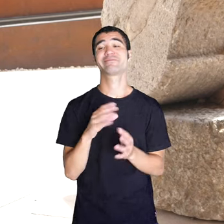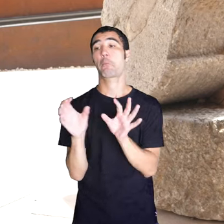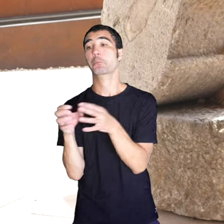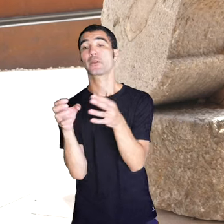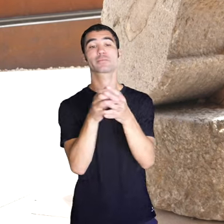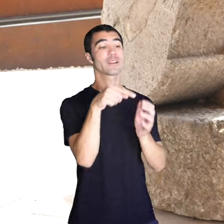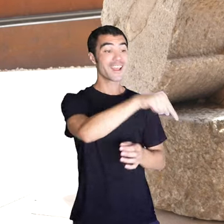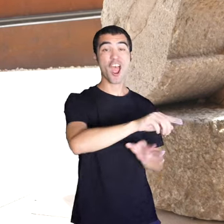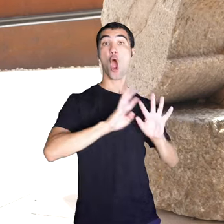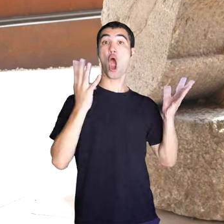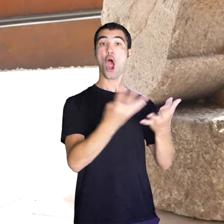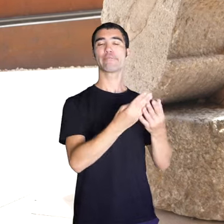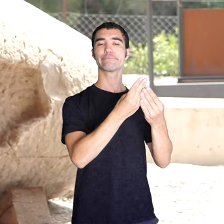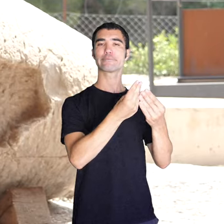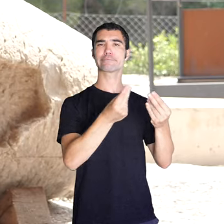desaparèixer. Ara,